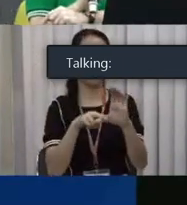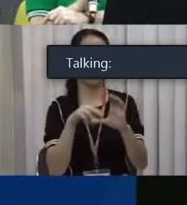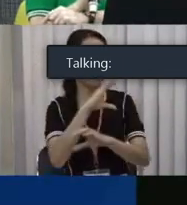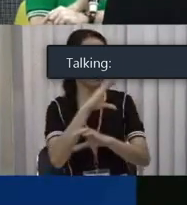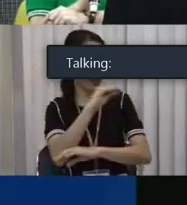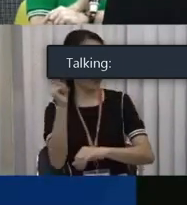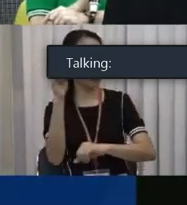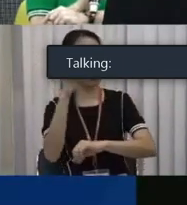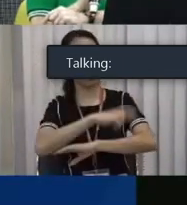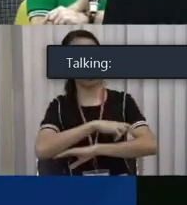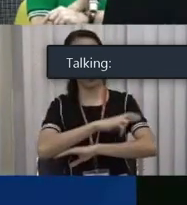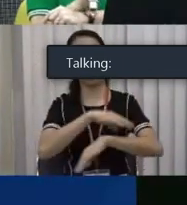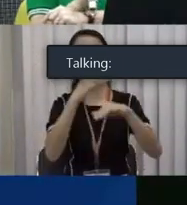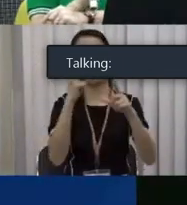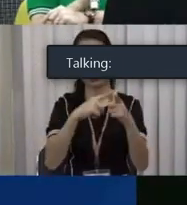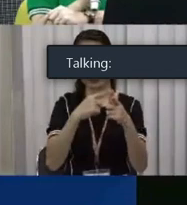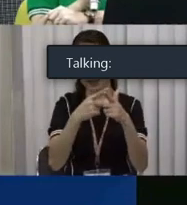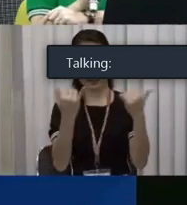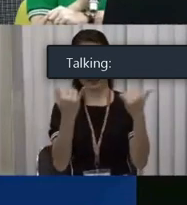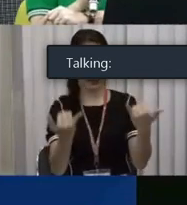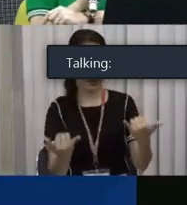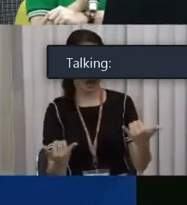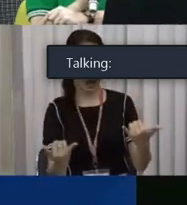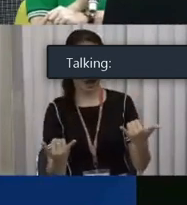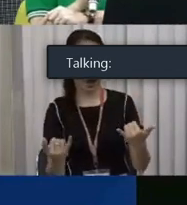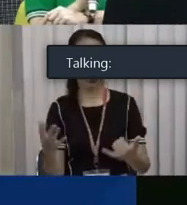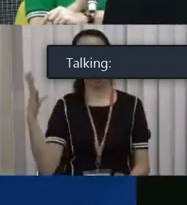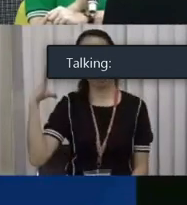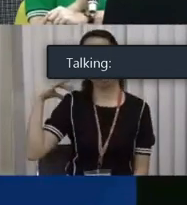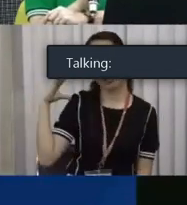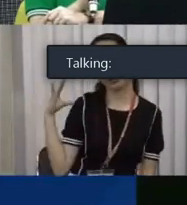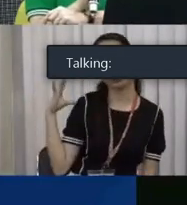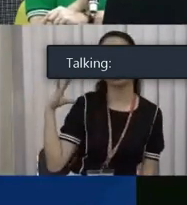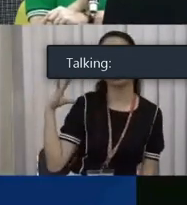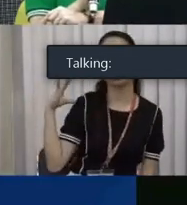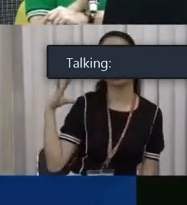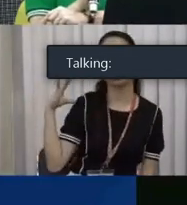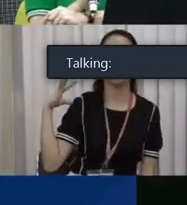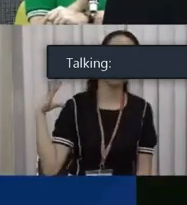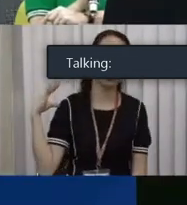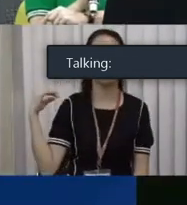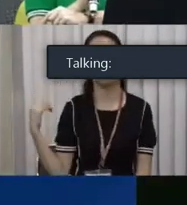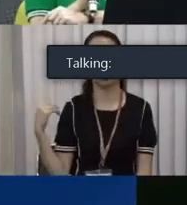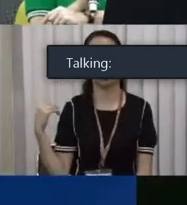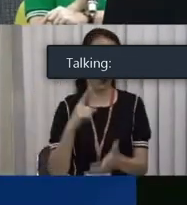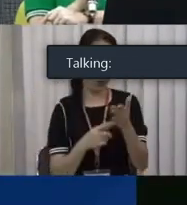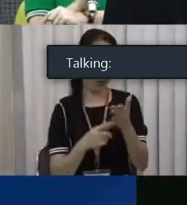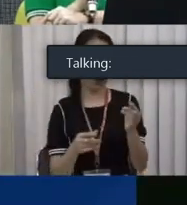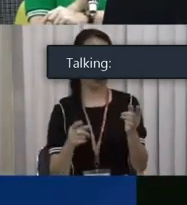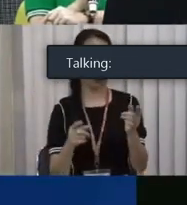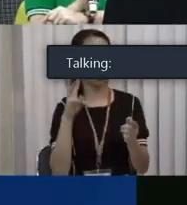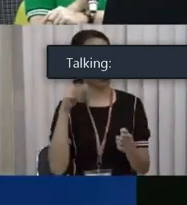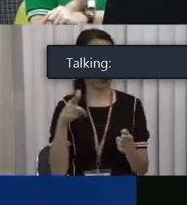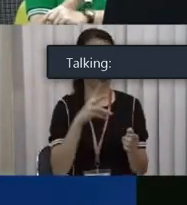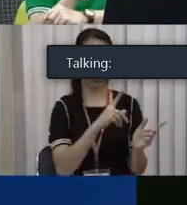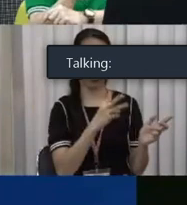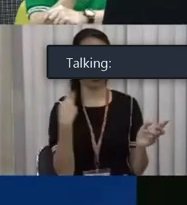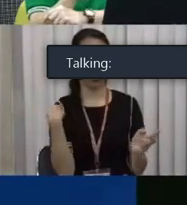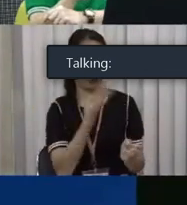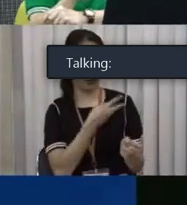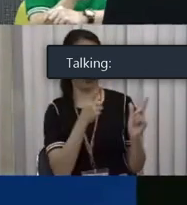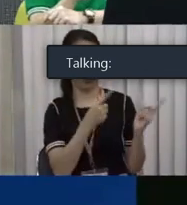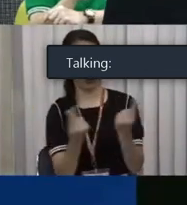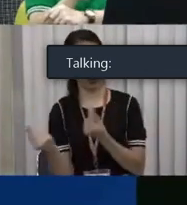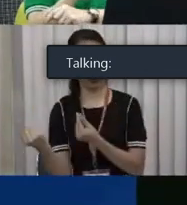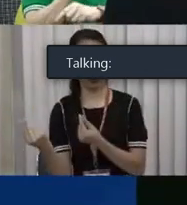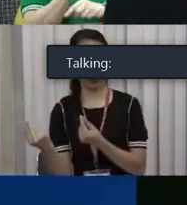karon unta ting bakasyon na. Ang saan tayo bahato na to? So, base sa game,